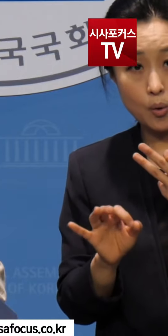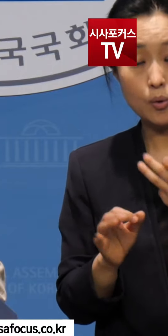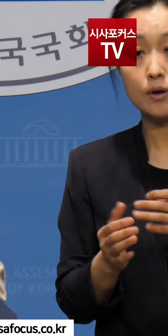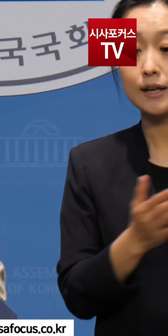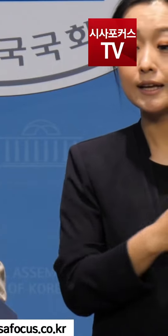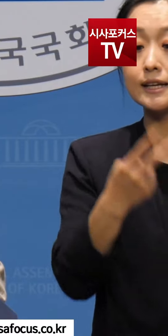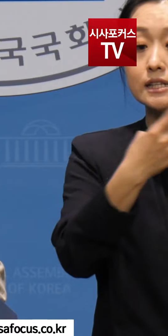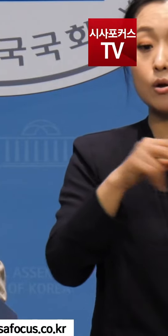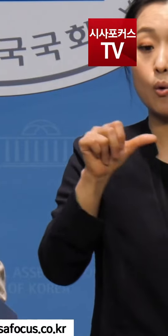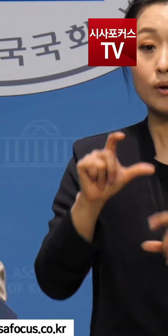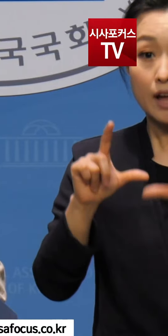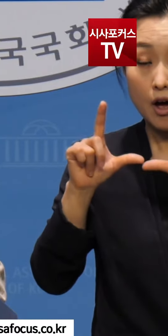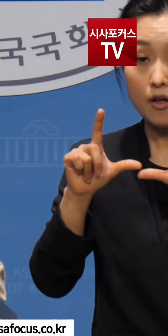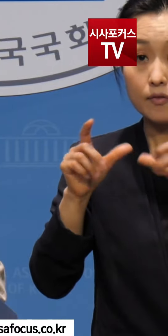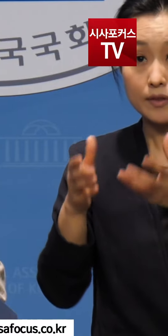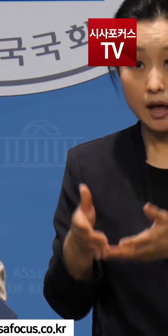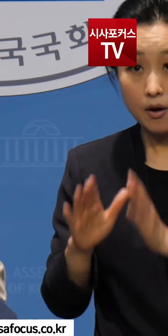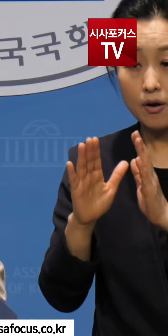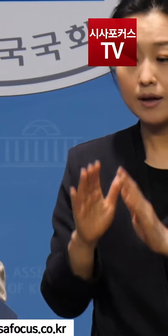13.4%, 2005년생은